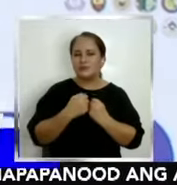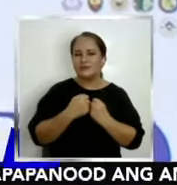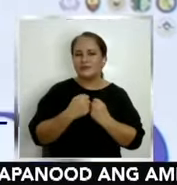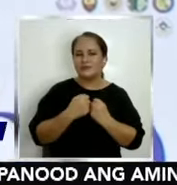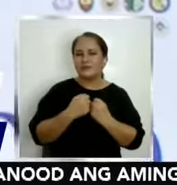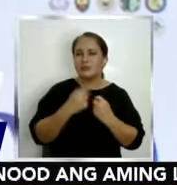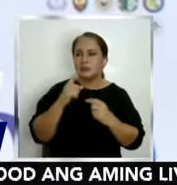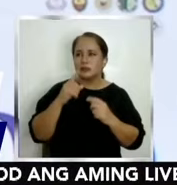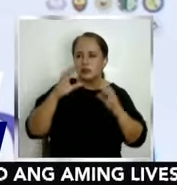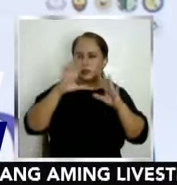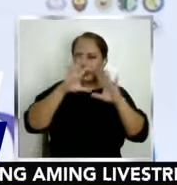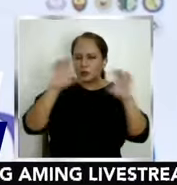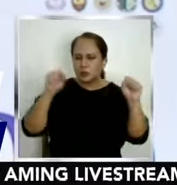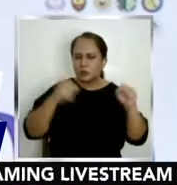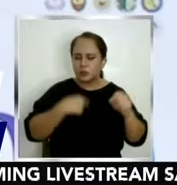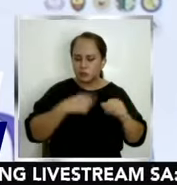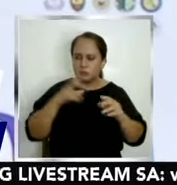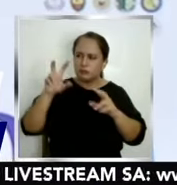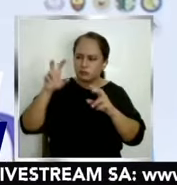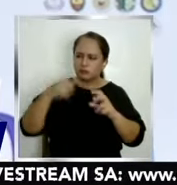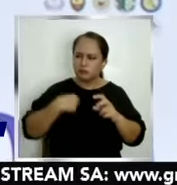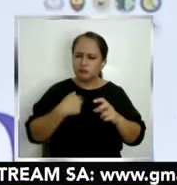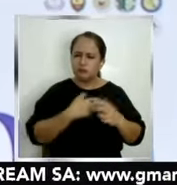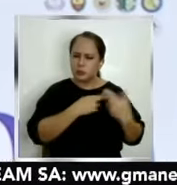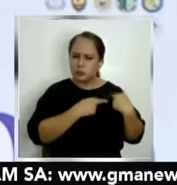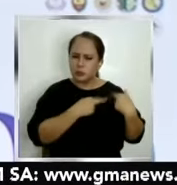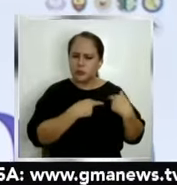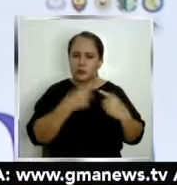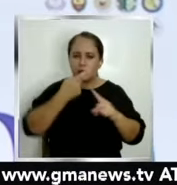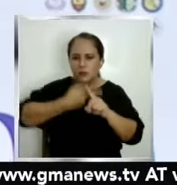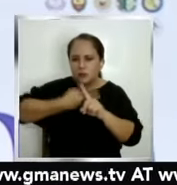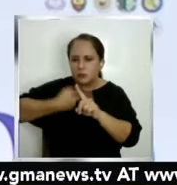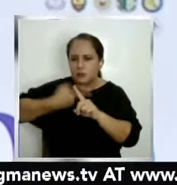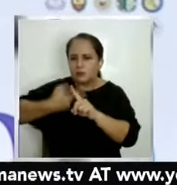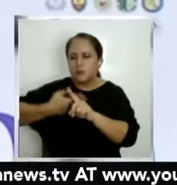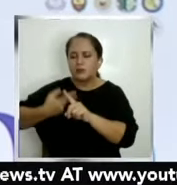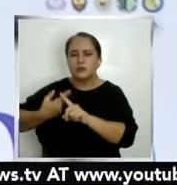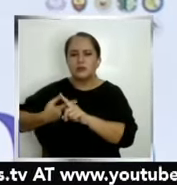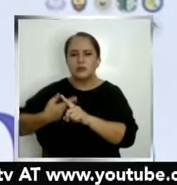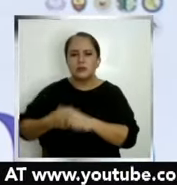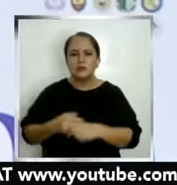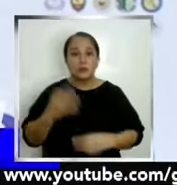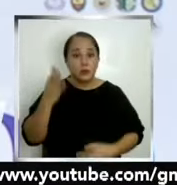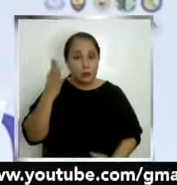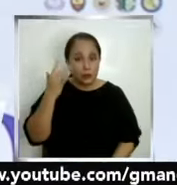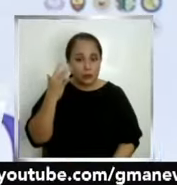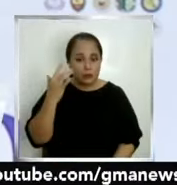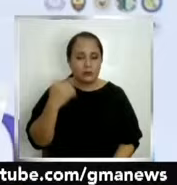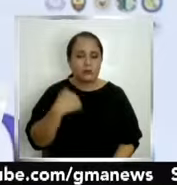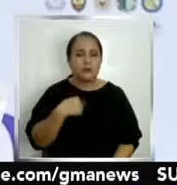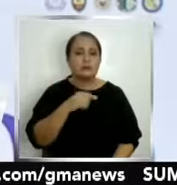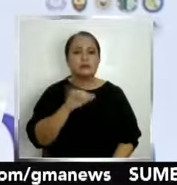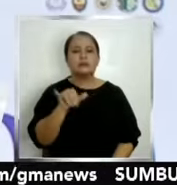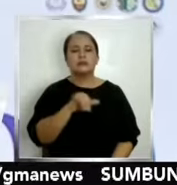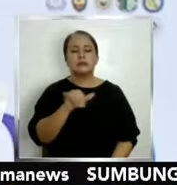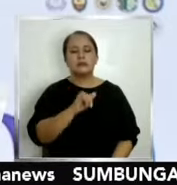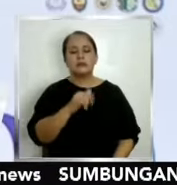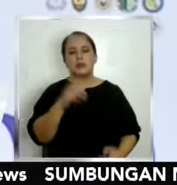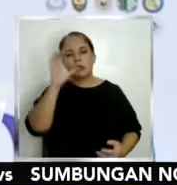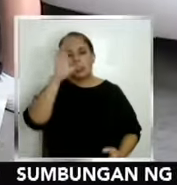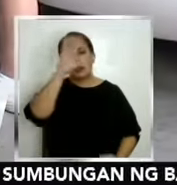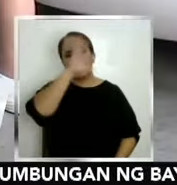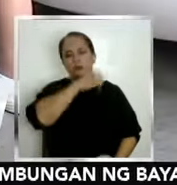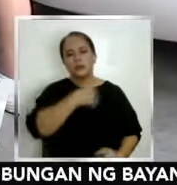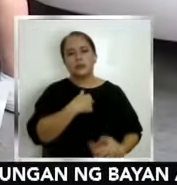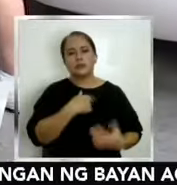upon ourselves to do this every month, every time. Kasi ganoon na rin yun. Ang pagharap ko po, parang pagharap na rin ng